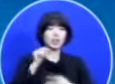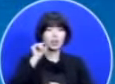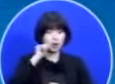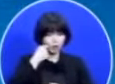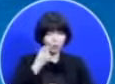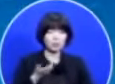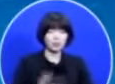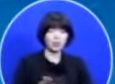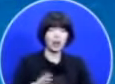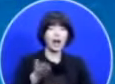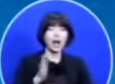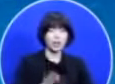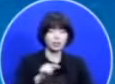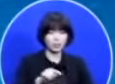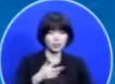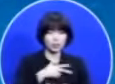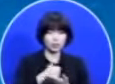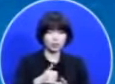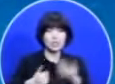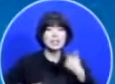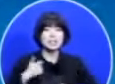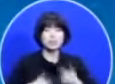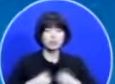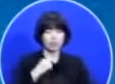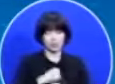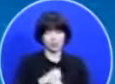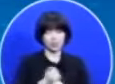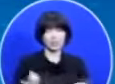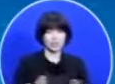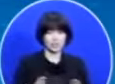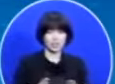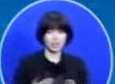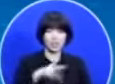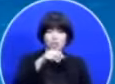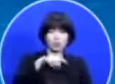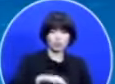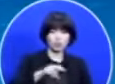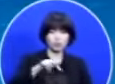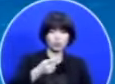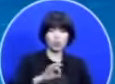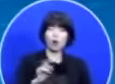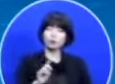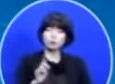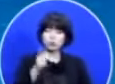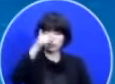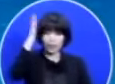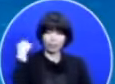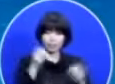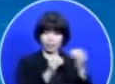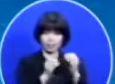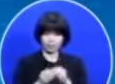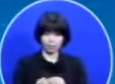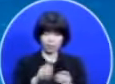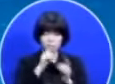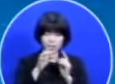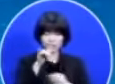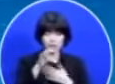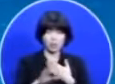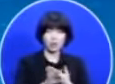그것이 주님을 기쁘시게 하는 것이라 말이야 중동의 어떤 속담이 있느냐 하면 손님이